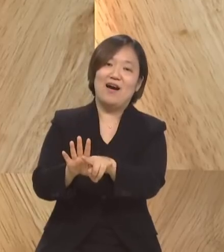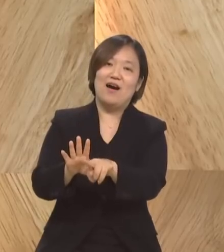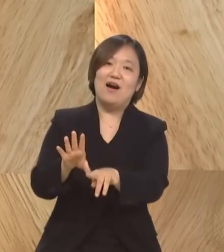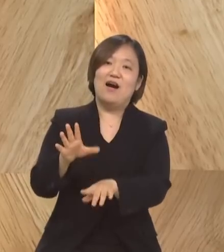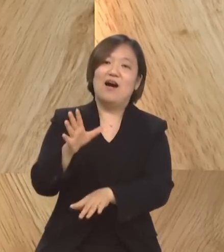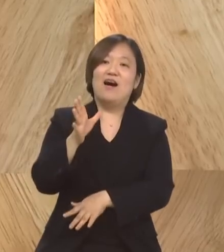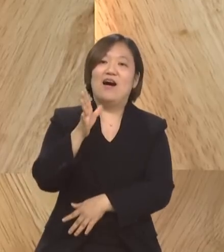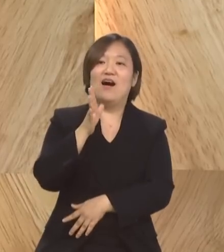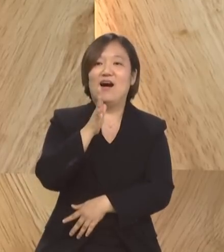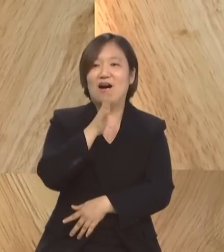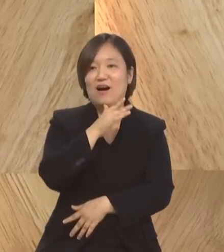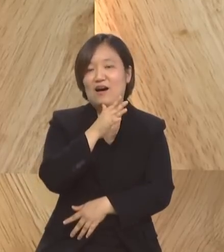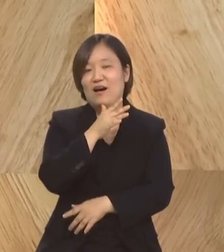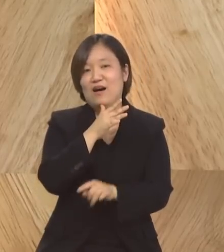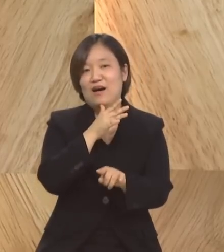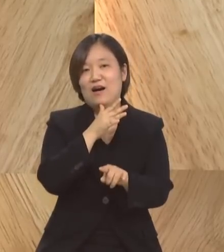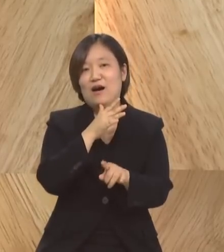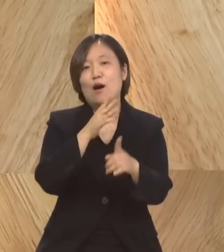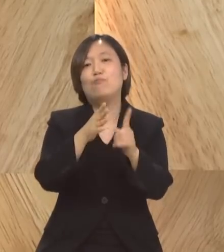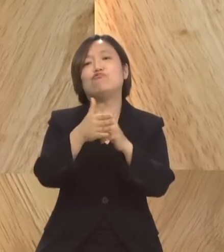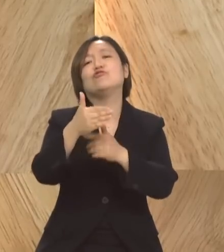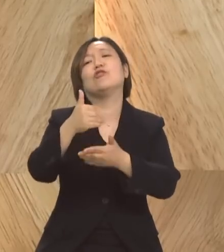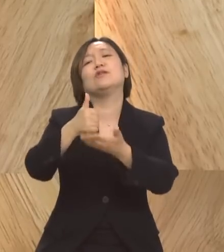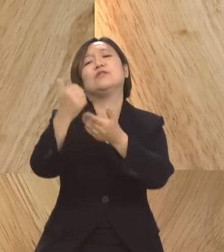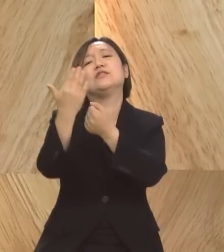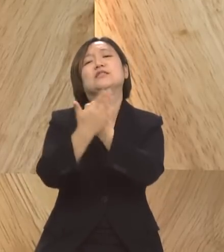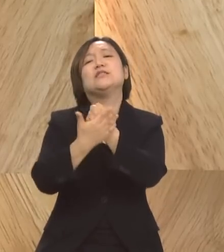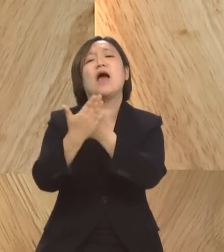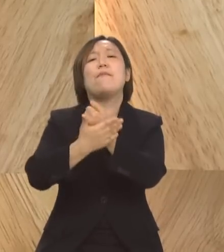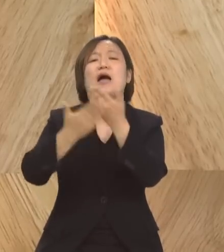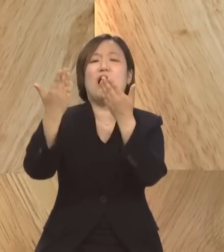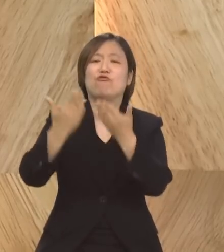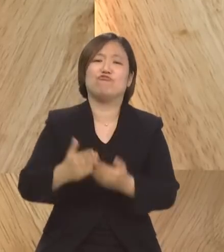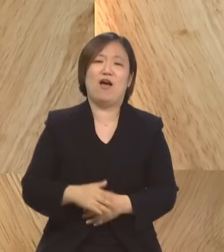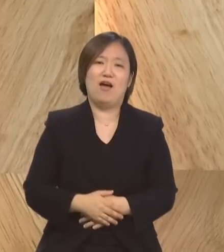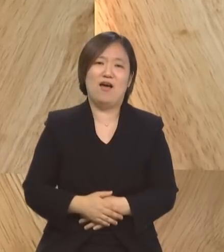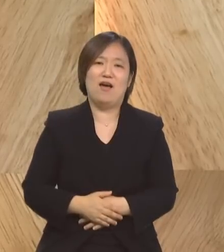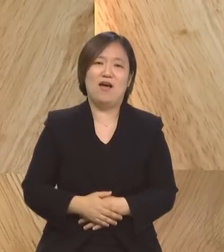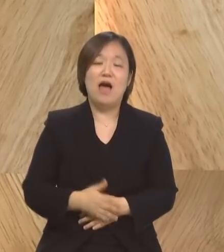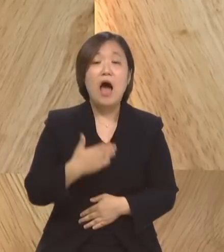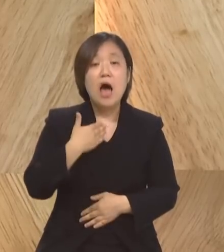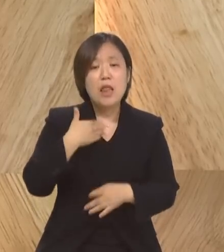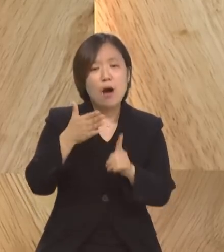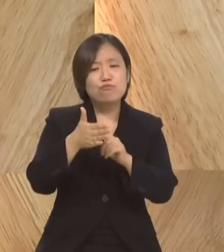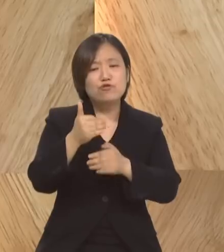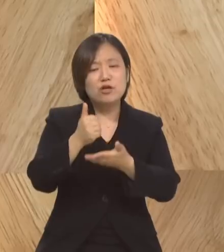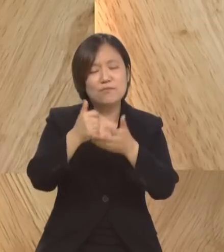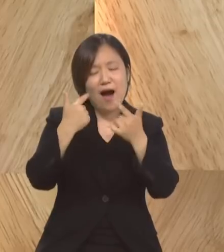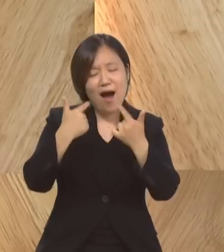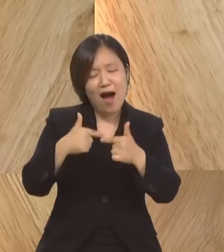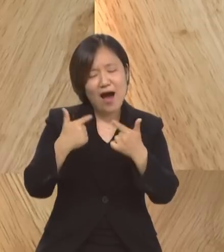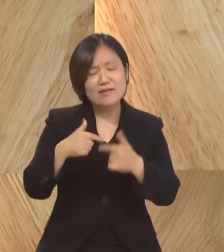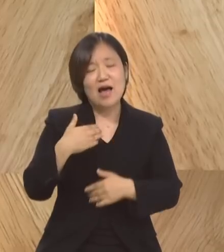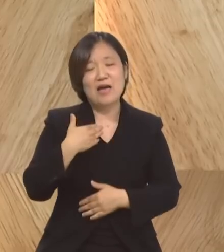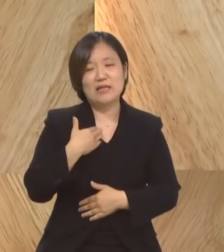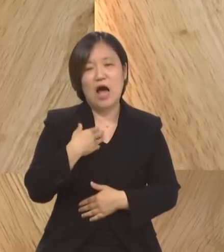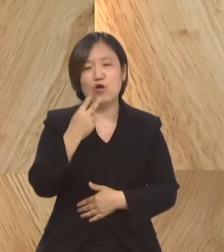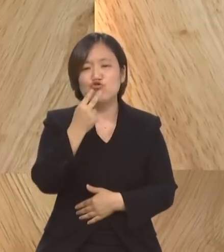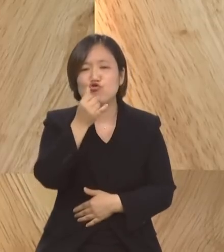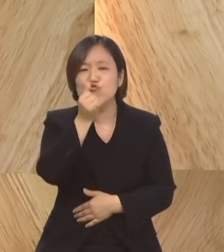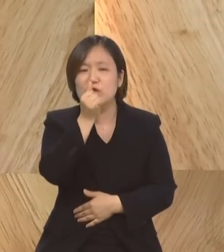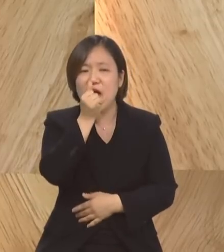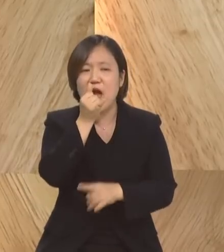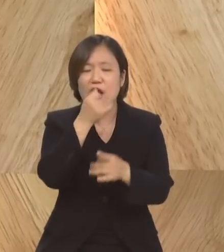이게 가피구나 부처님께서 항상 은은하게 우리 중생들을 보호하고